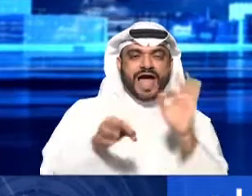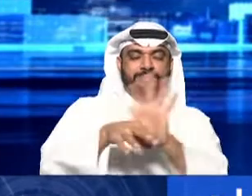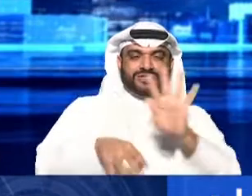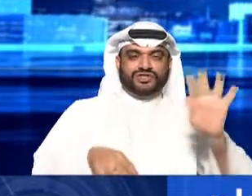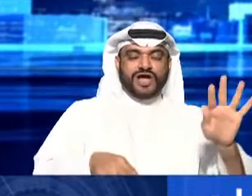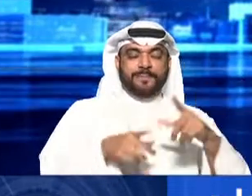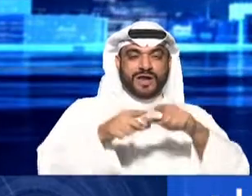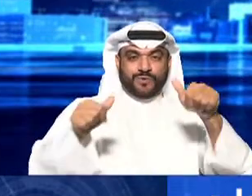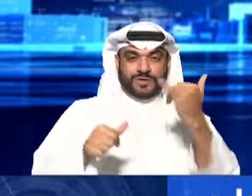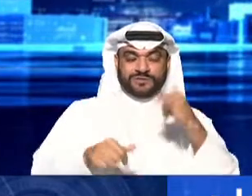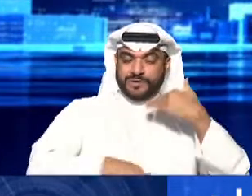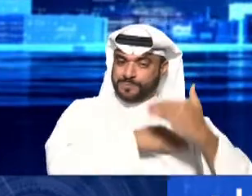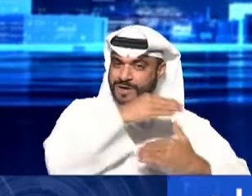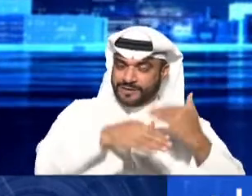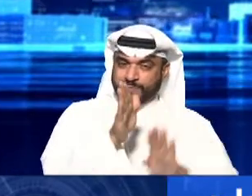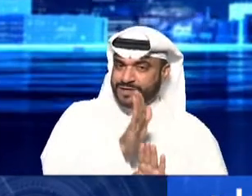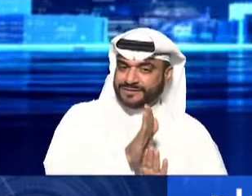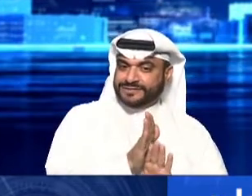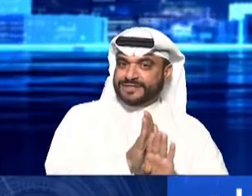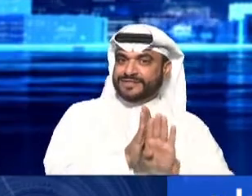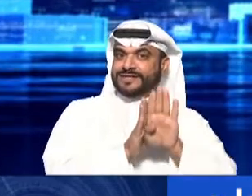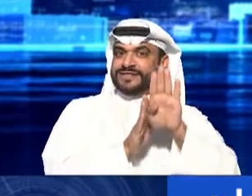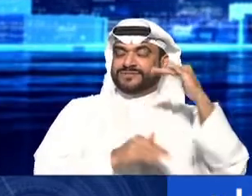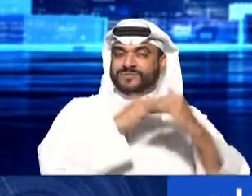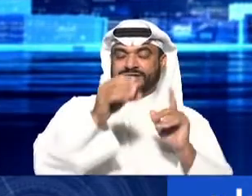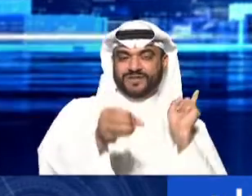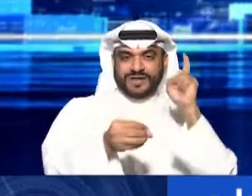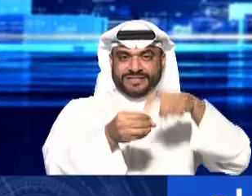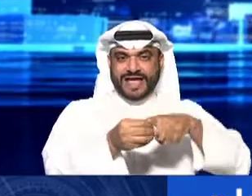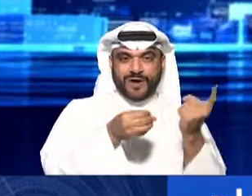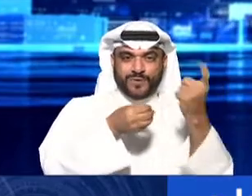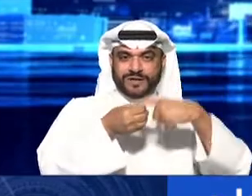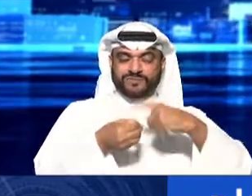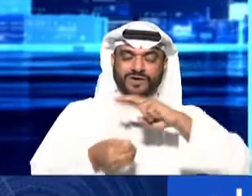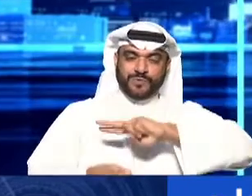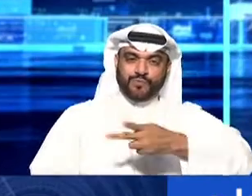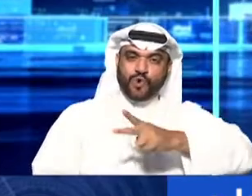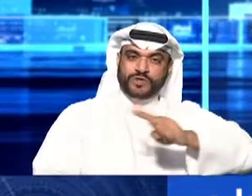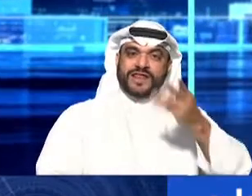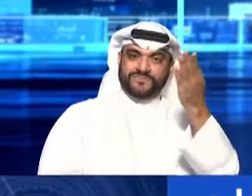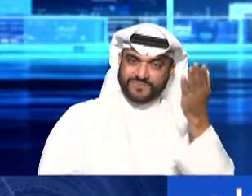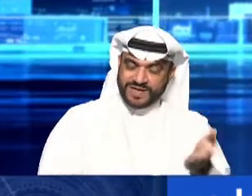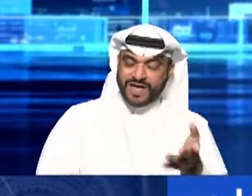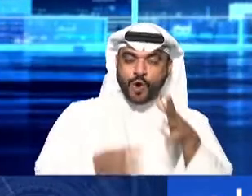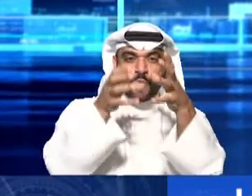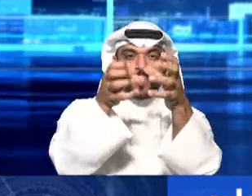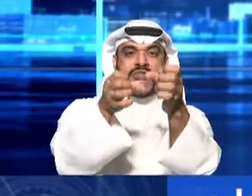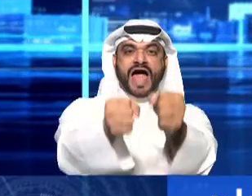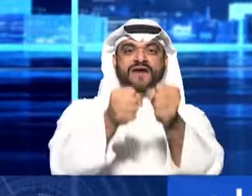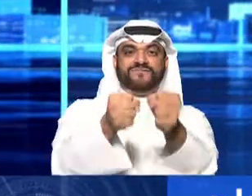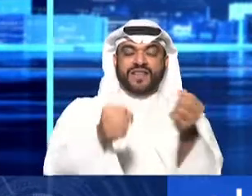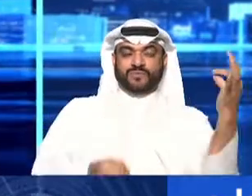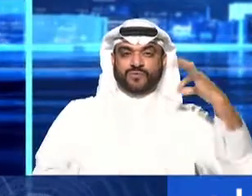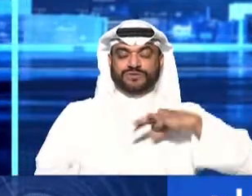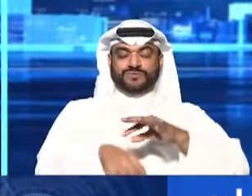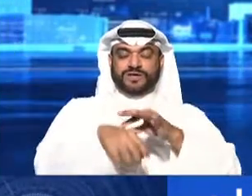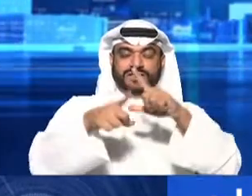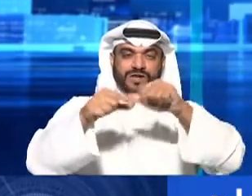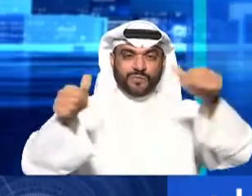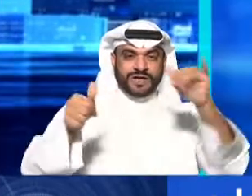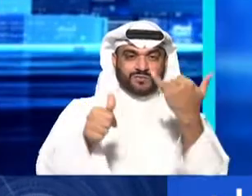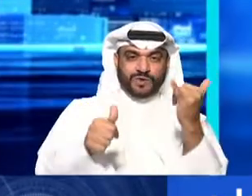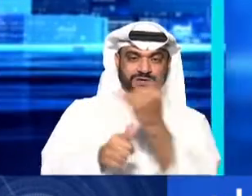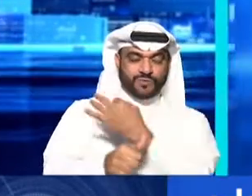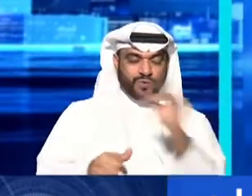المجلس لاستكمال مسيرة التعاون القائم في مختلف المجالات بينهم والحفاظ على مكتسبات مجلس